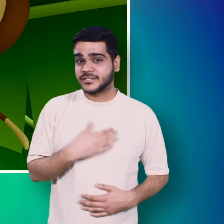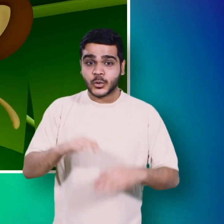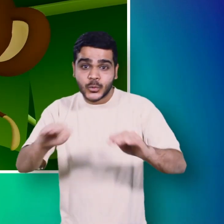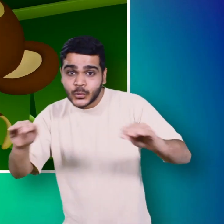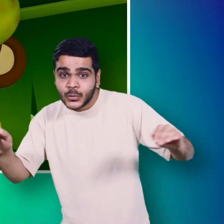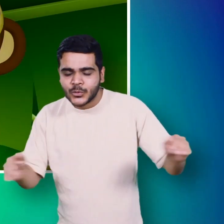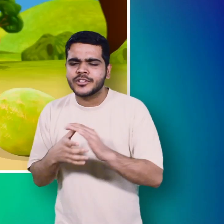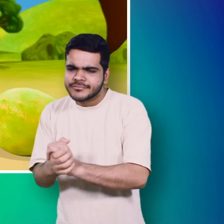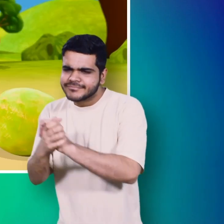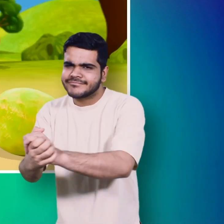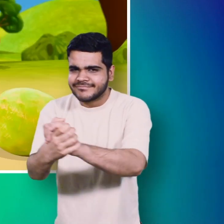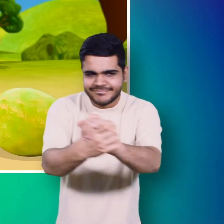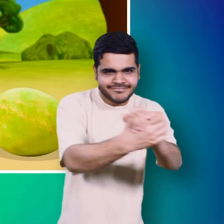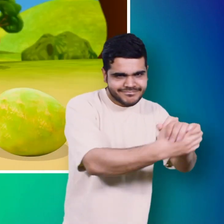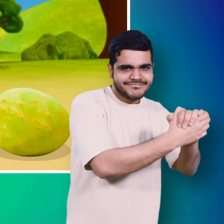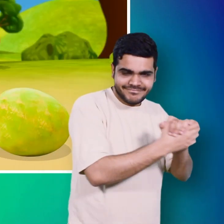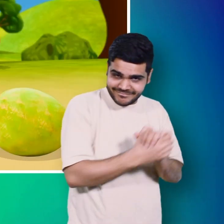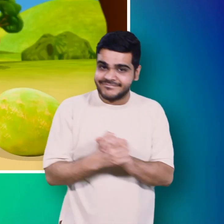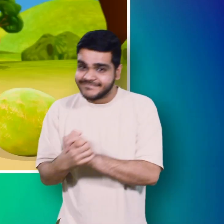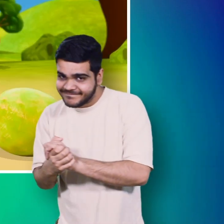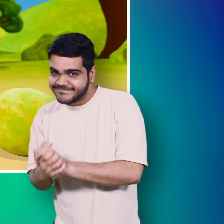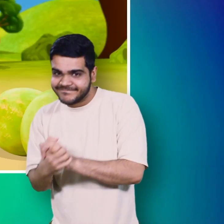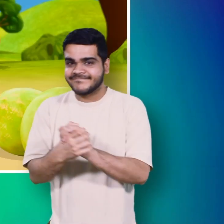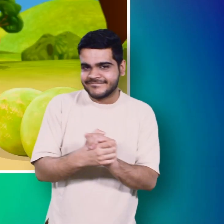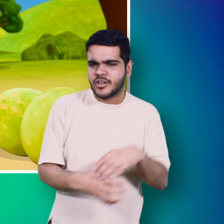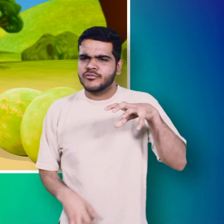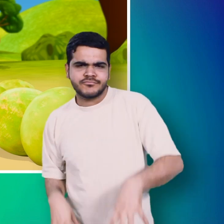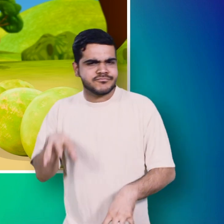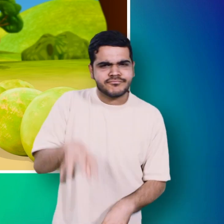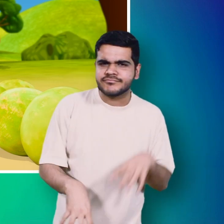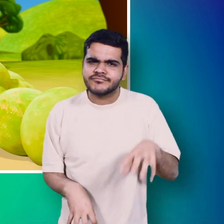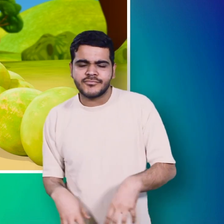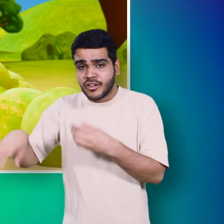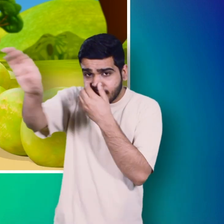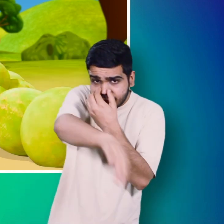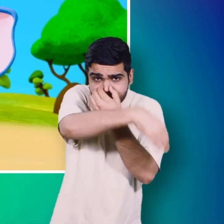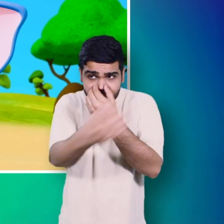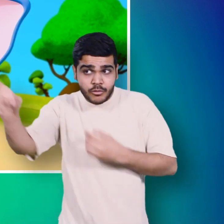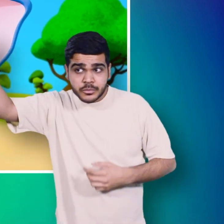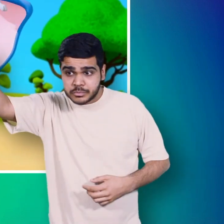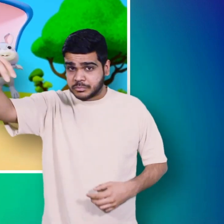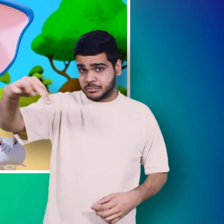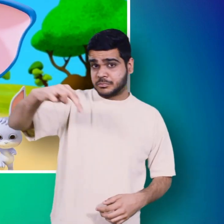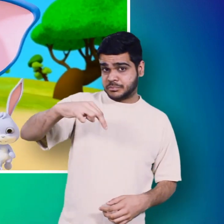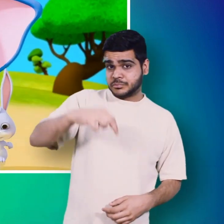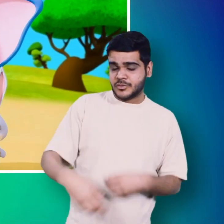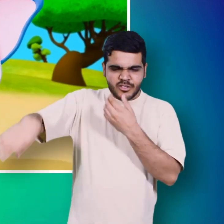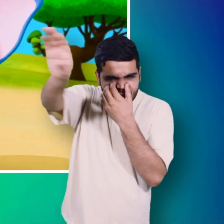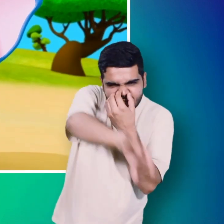सबको खूब हंसाता हाथी, बच्चों का दोस्त प्यारा हाथी। धमक धमक आता